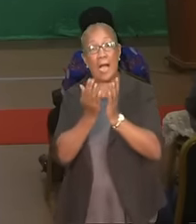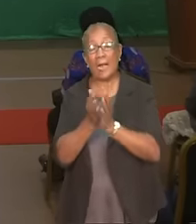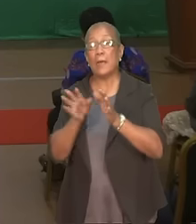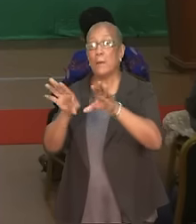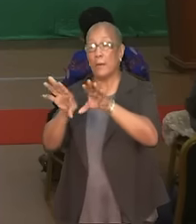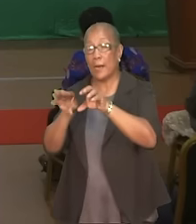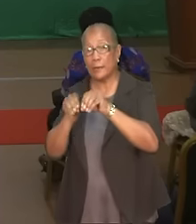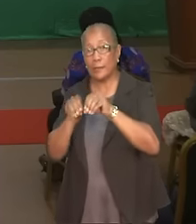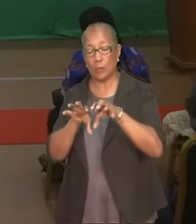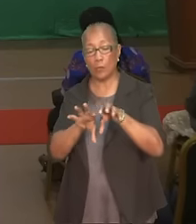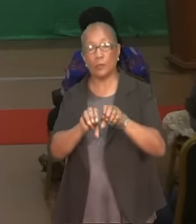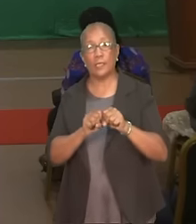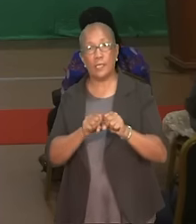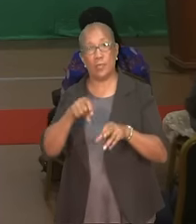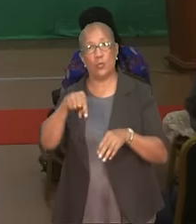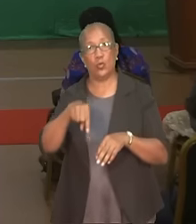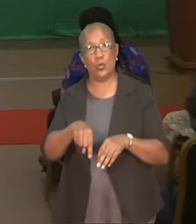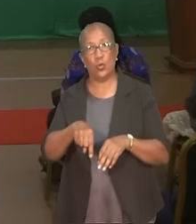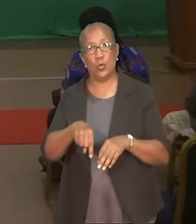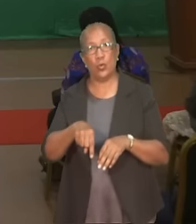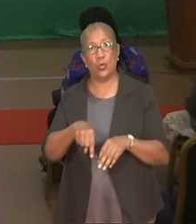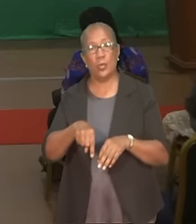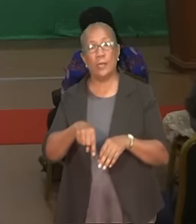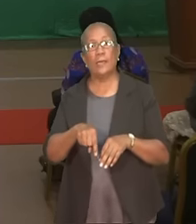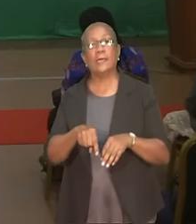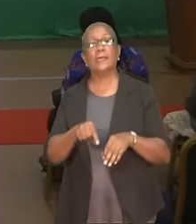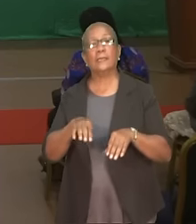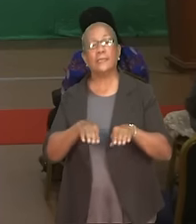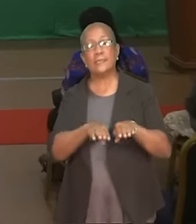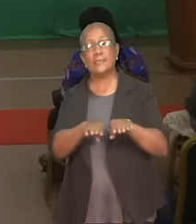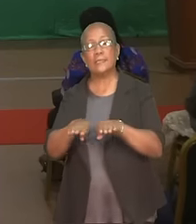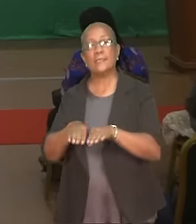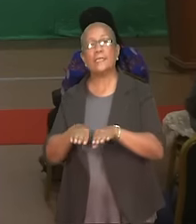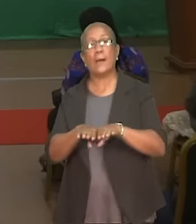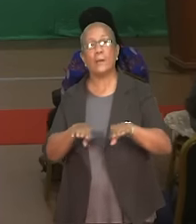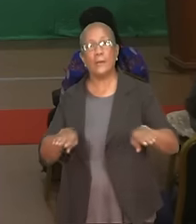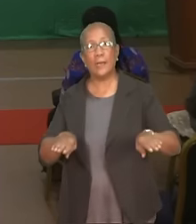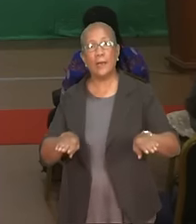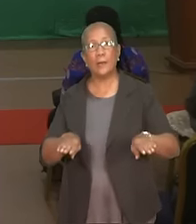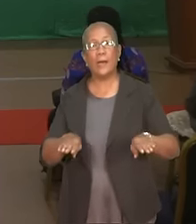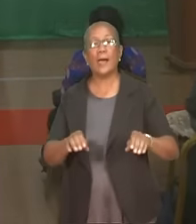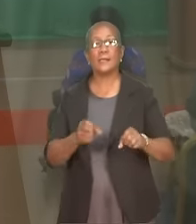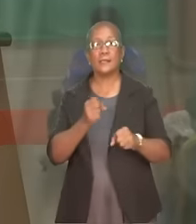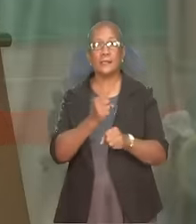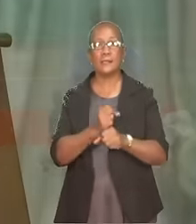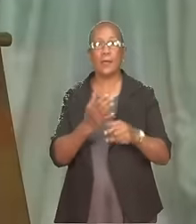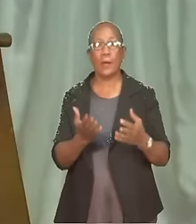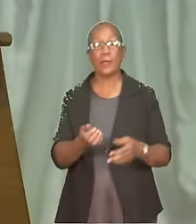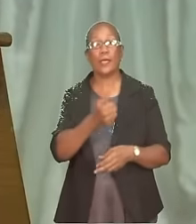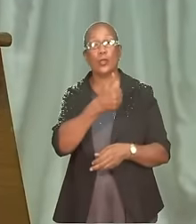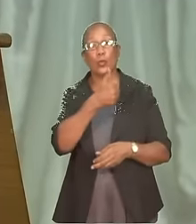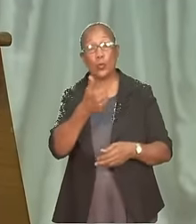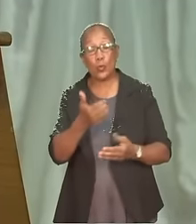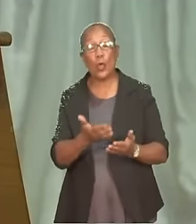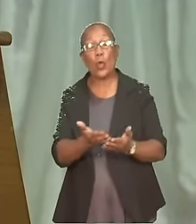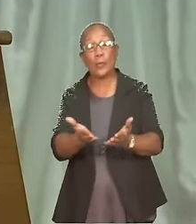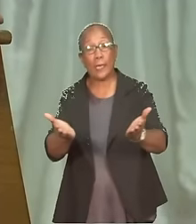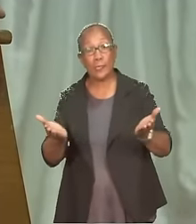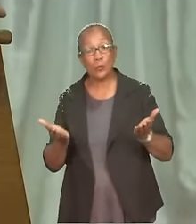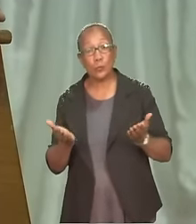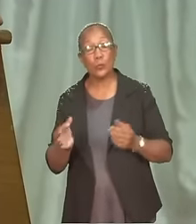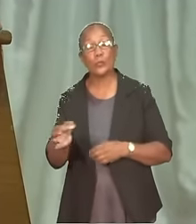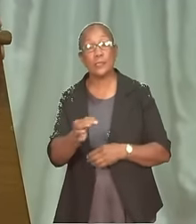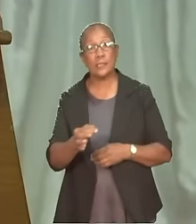moeten treffen. Nu een stabiele basis gecreëerd en een goede uitgangspositie voor